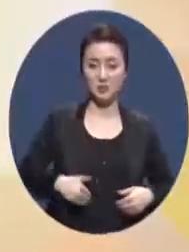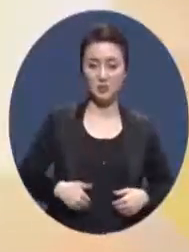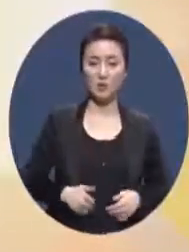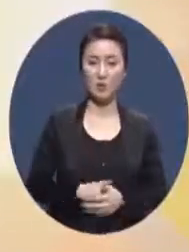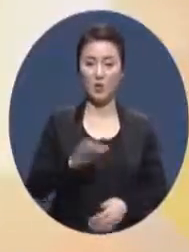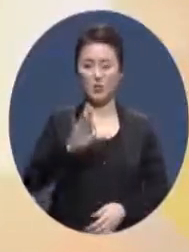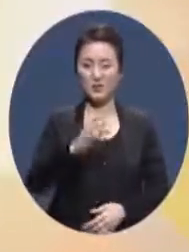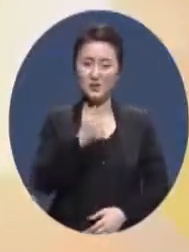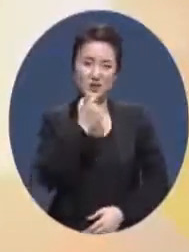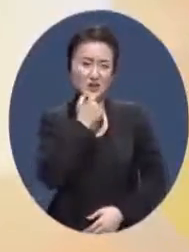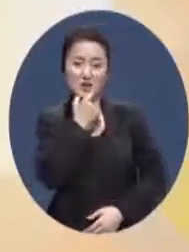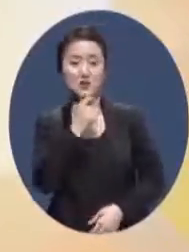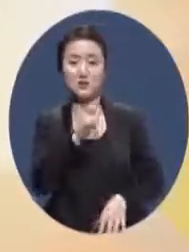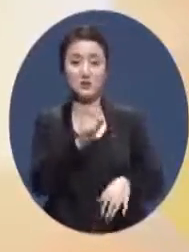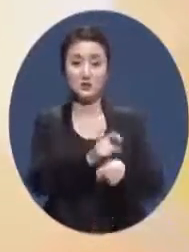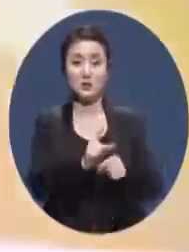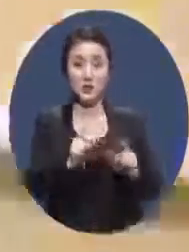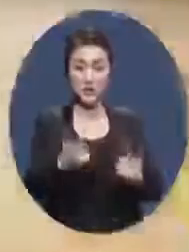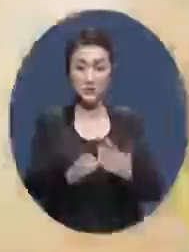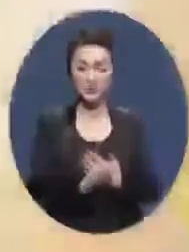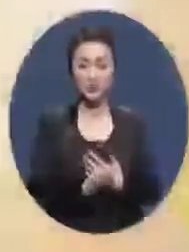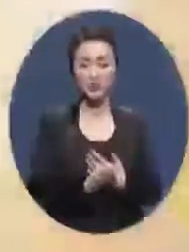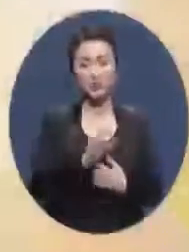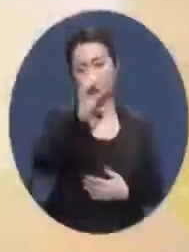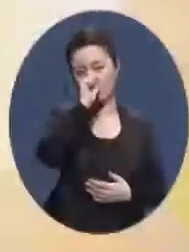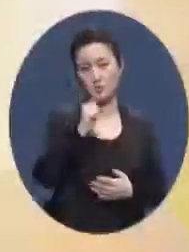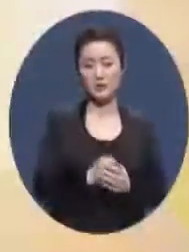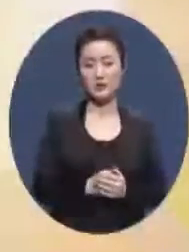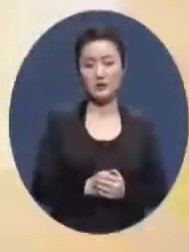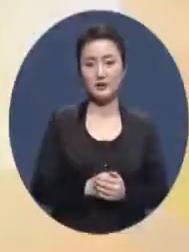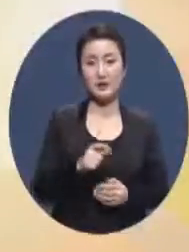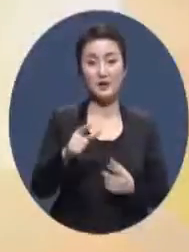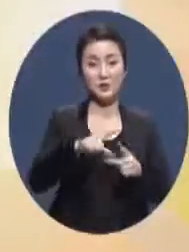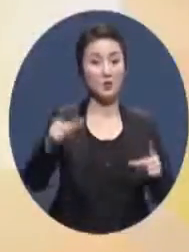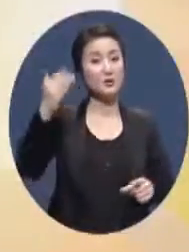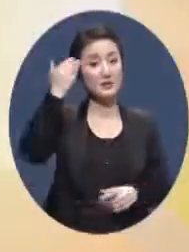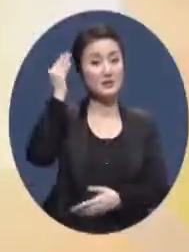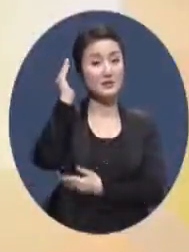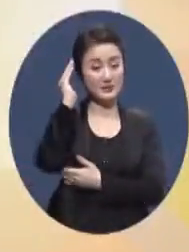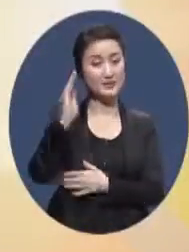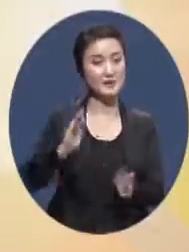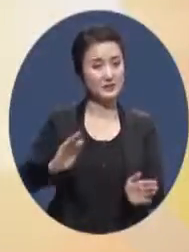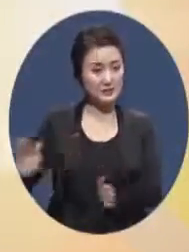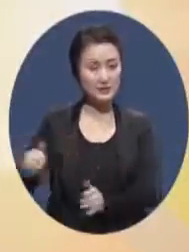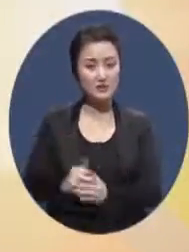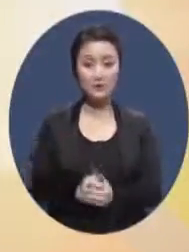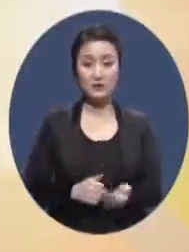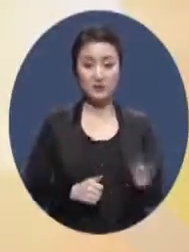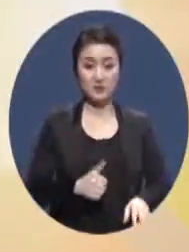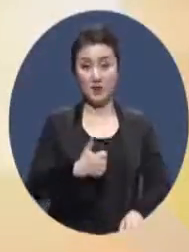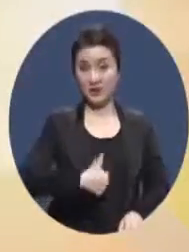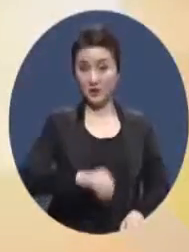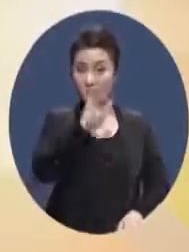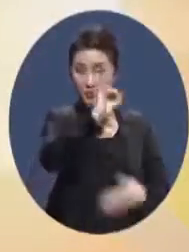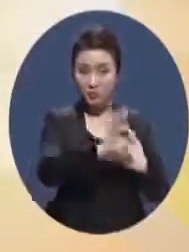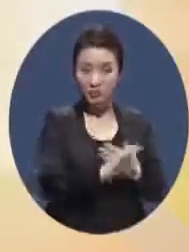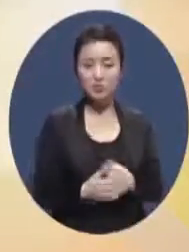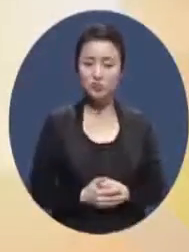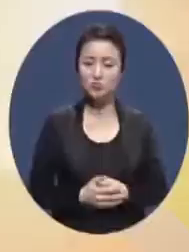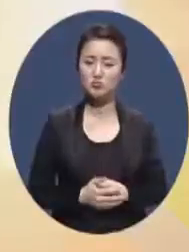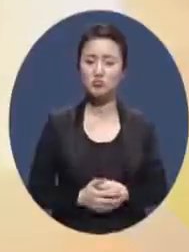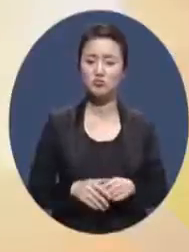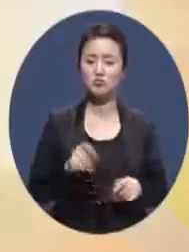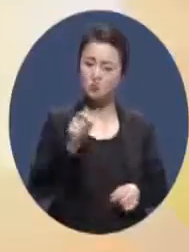이런 발달상의 준비가 되어 있는지를 먼저 보셔야 되는데 재우는 아마 이 중에 많이 해당이 좀 될 거예요. 준비는 돼 있는 것 같거든요.